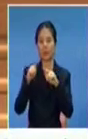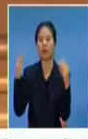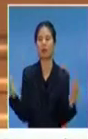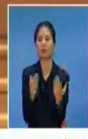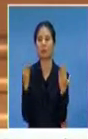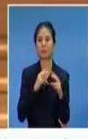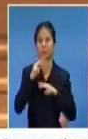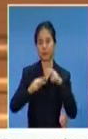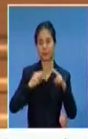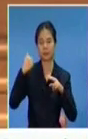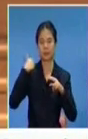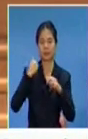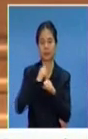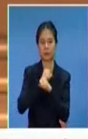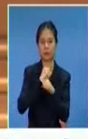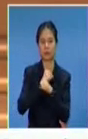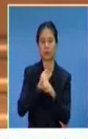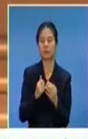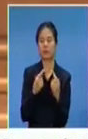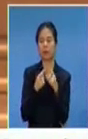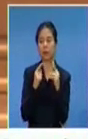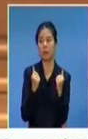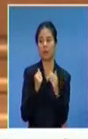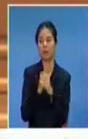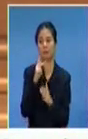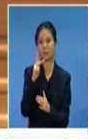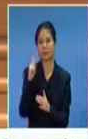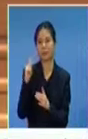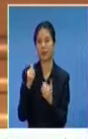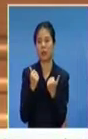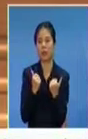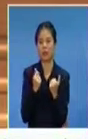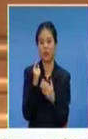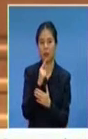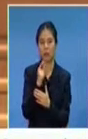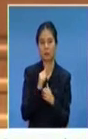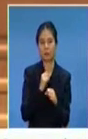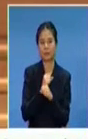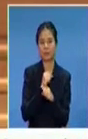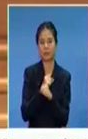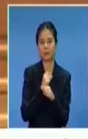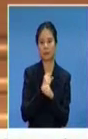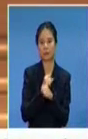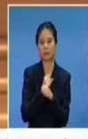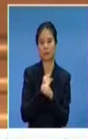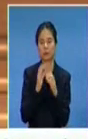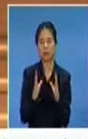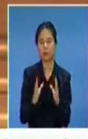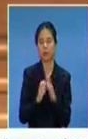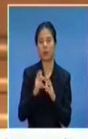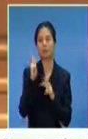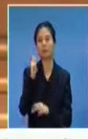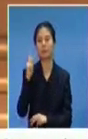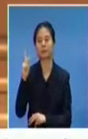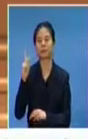ทำอยู่ครับแต่ศักยภาพกกต.โทษเถอะครับผมว่ากำลังพลของกกต.ทั้งหมดน่าจะเ